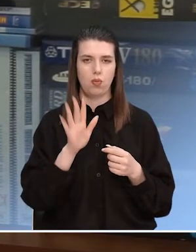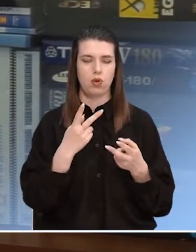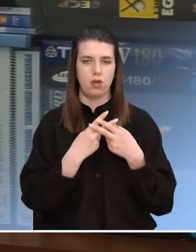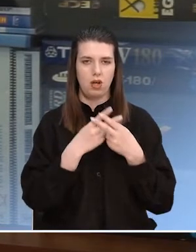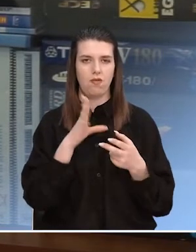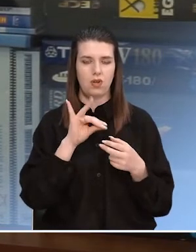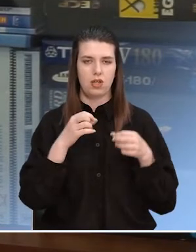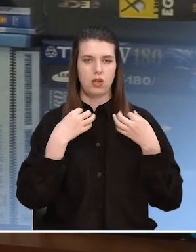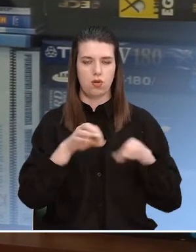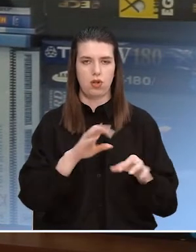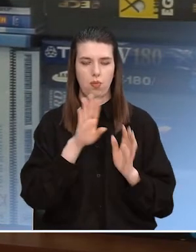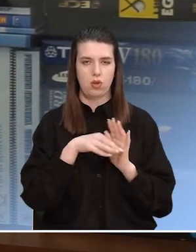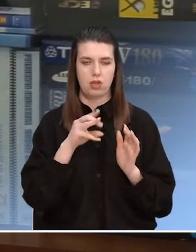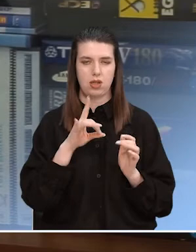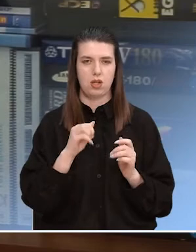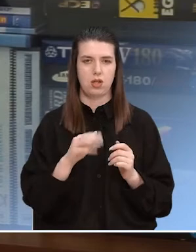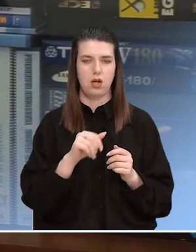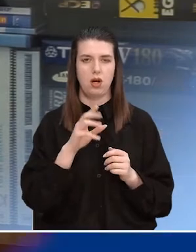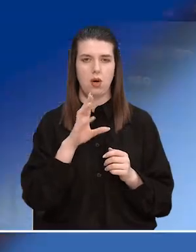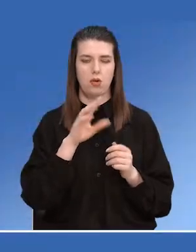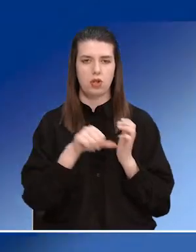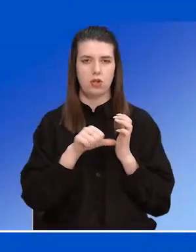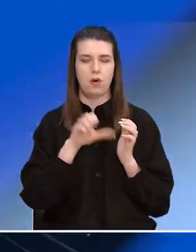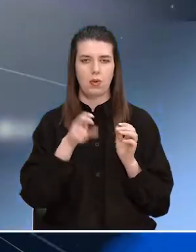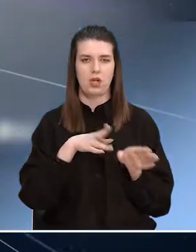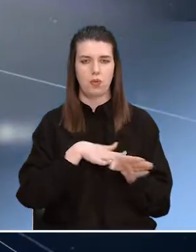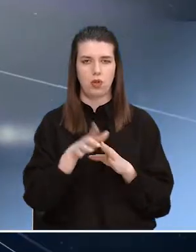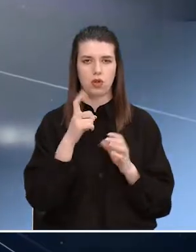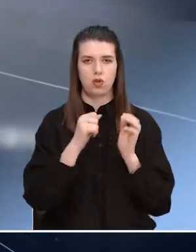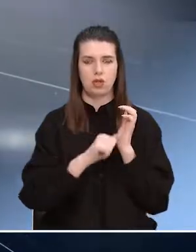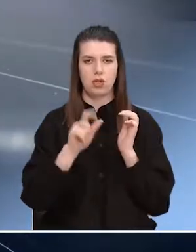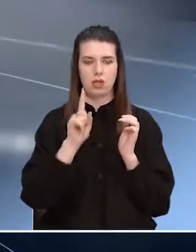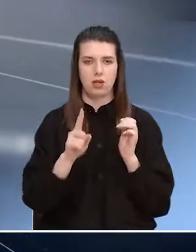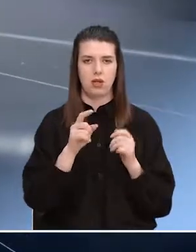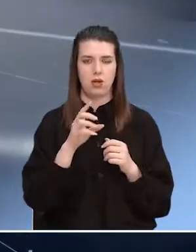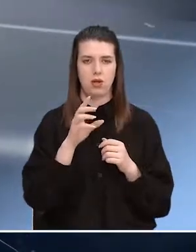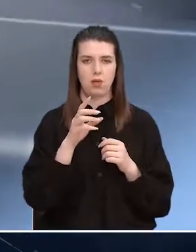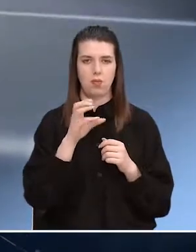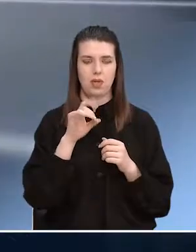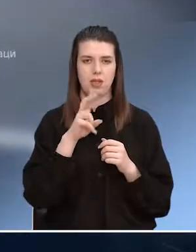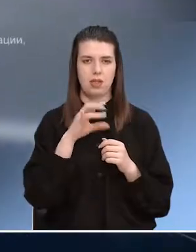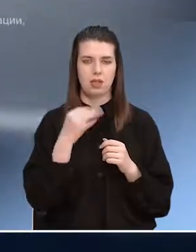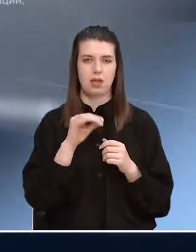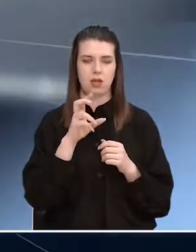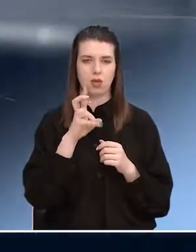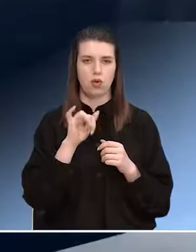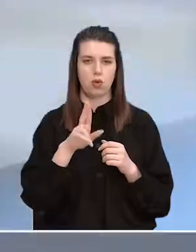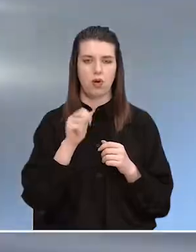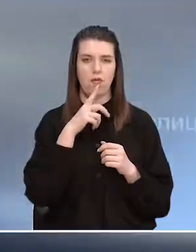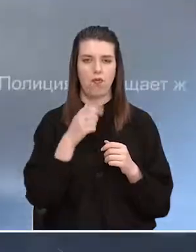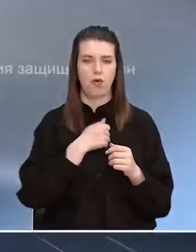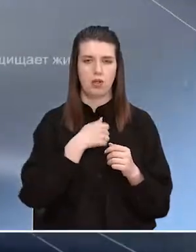фигуранту избрана мера пресечения виде заключения под стражу 6 апреля исполнилось 160 лет со дня образования